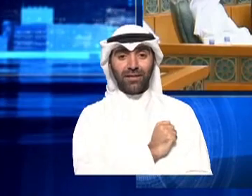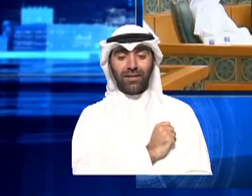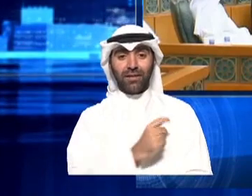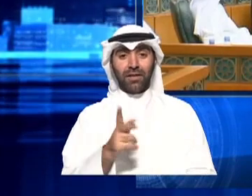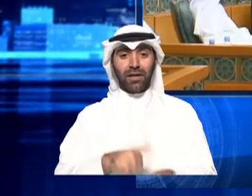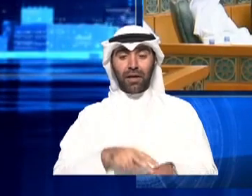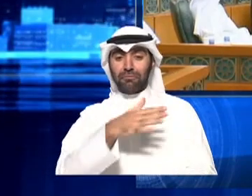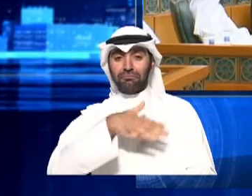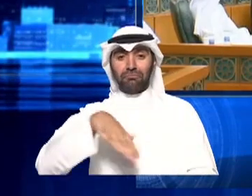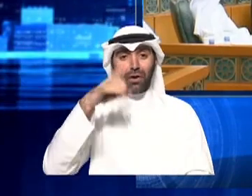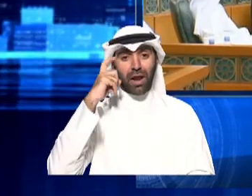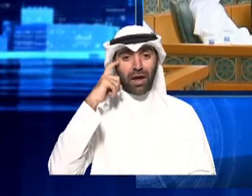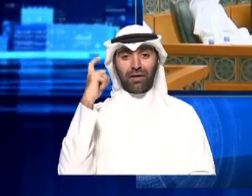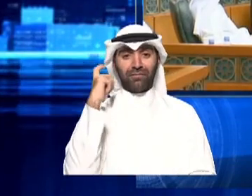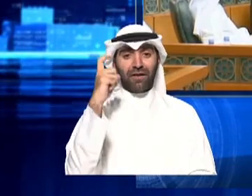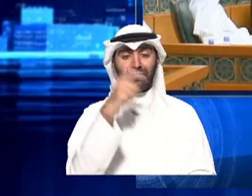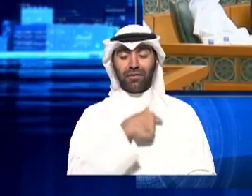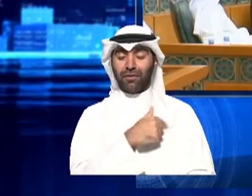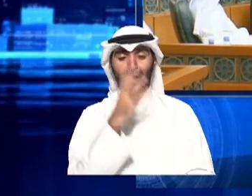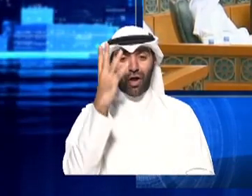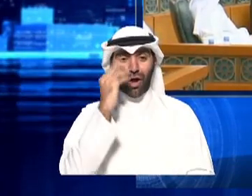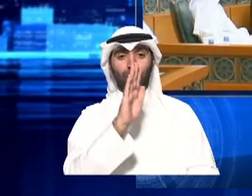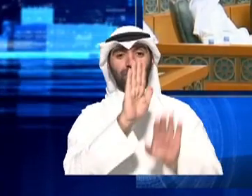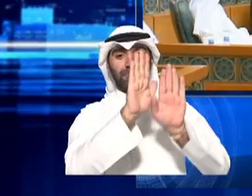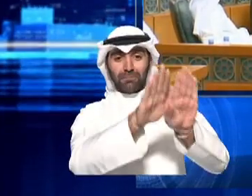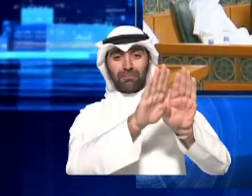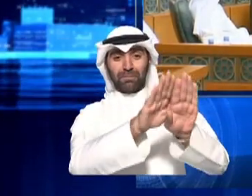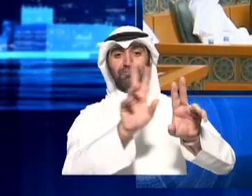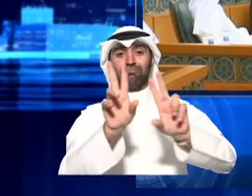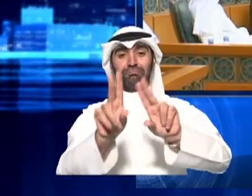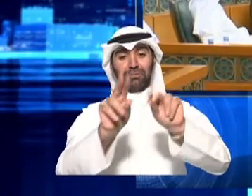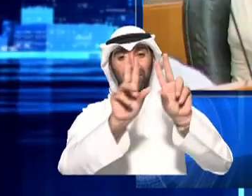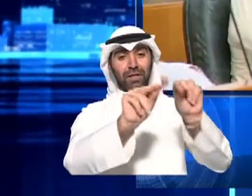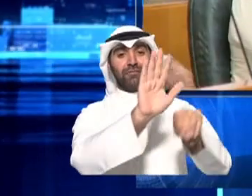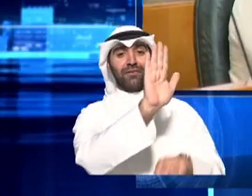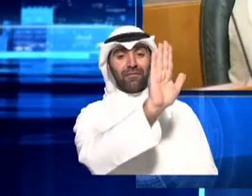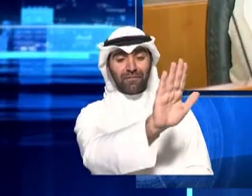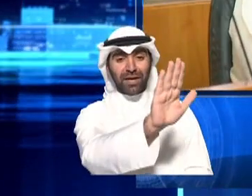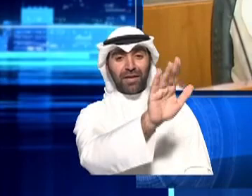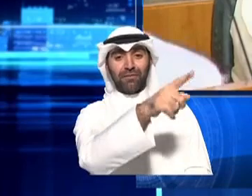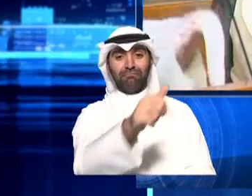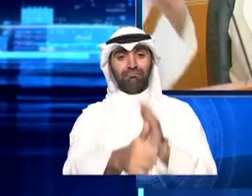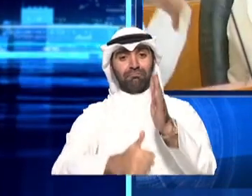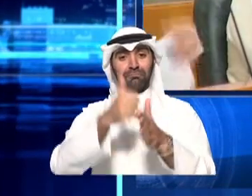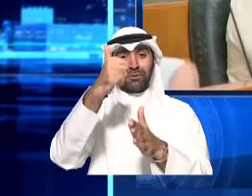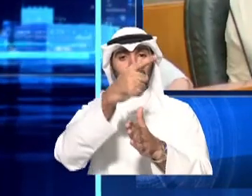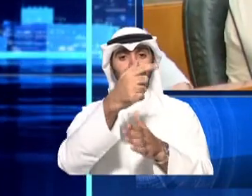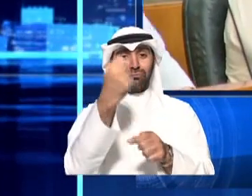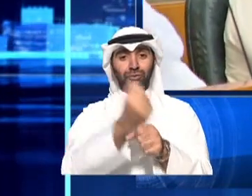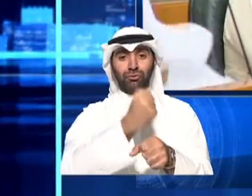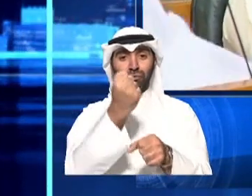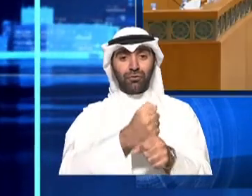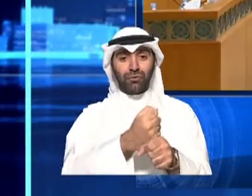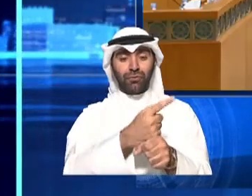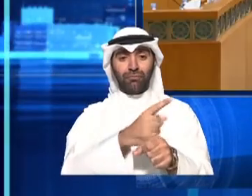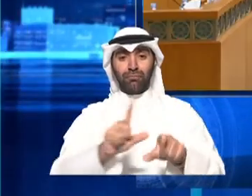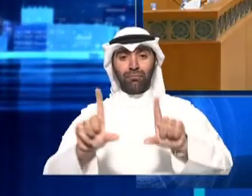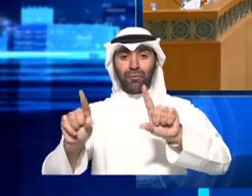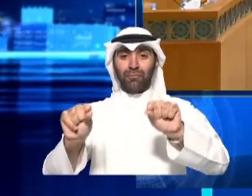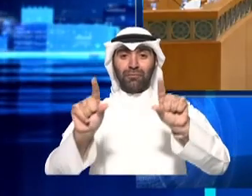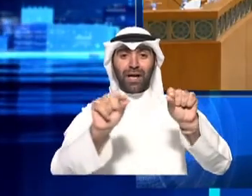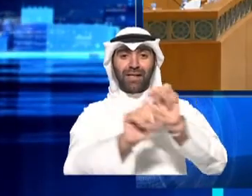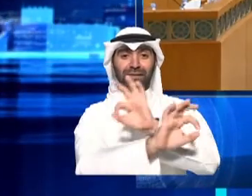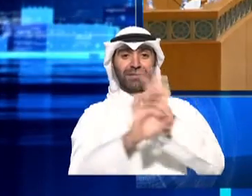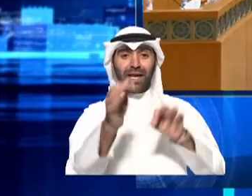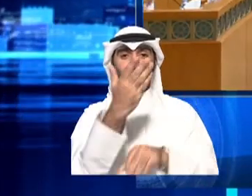برفض 32 نائب لهذا الطلب مع موافقة 16 نائب، وبذلك مجلس